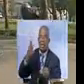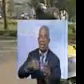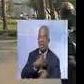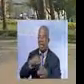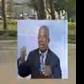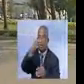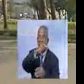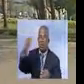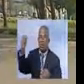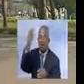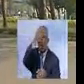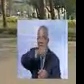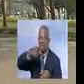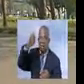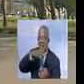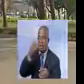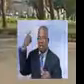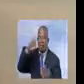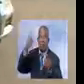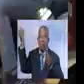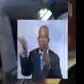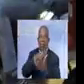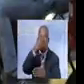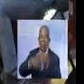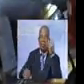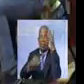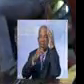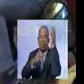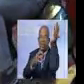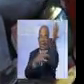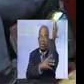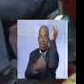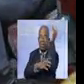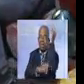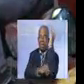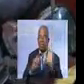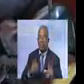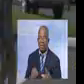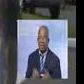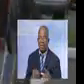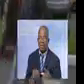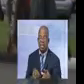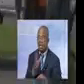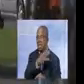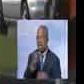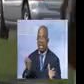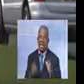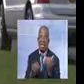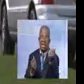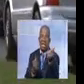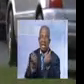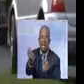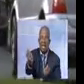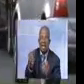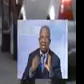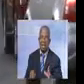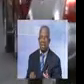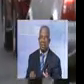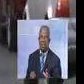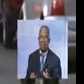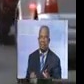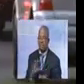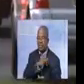africain en matière de lutte contre la corruption. Le respect des droits humains, l'égalité des chances et la promotion du genre figurent en